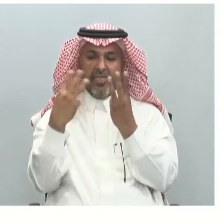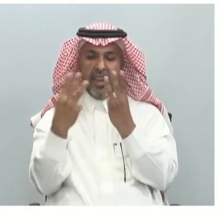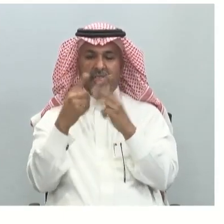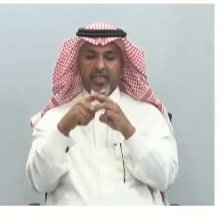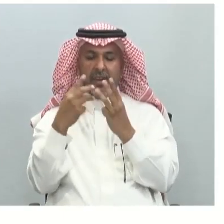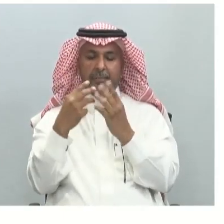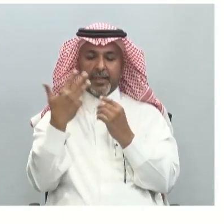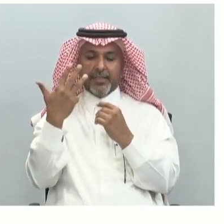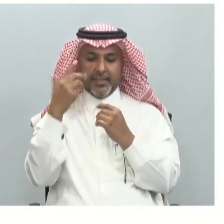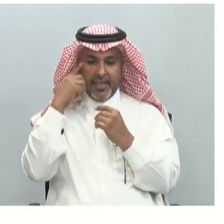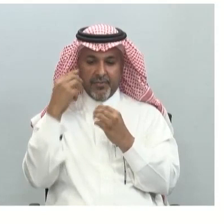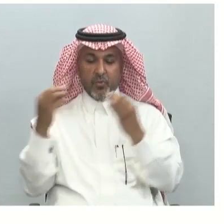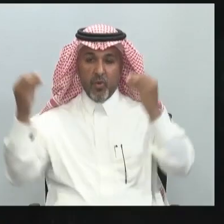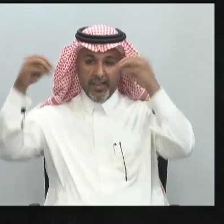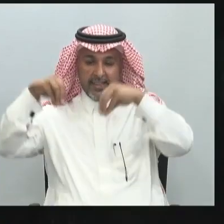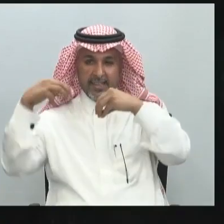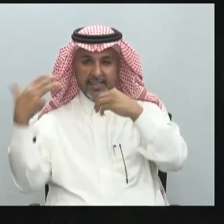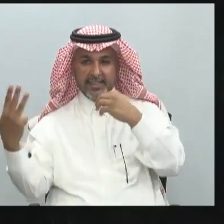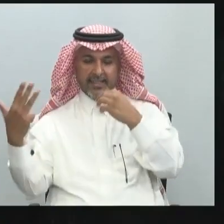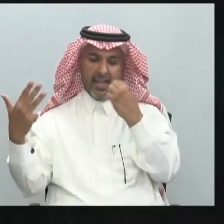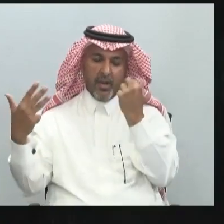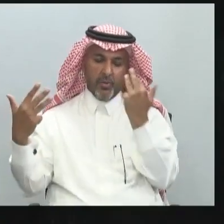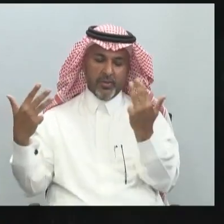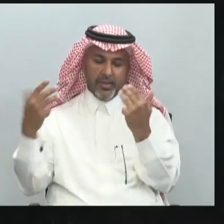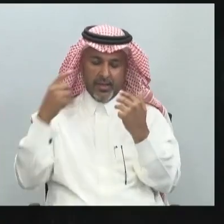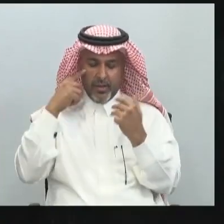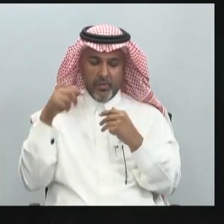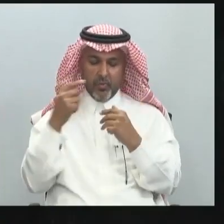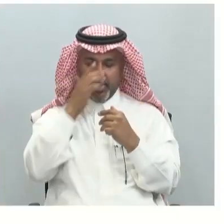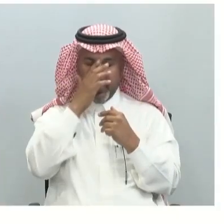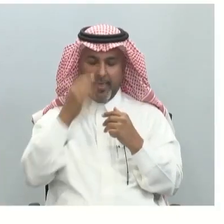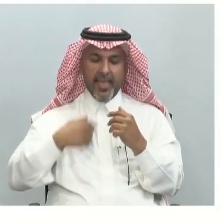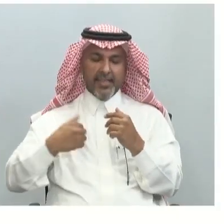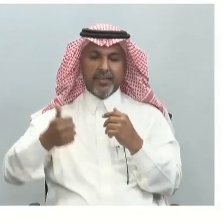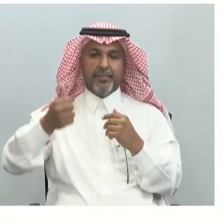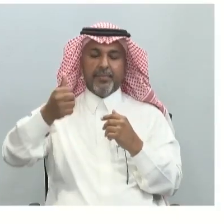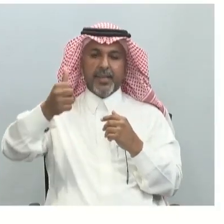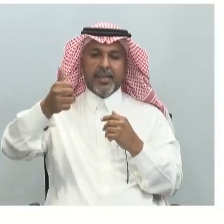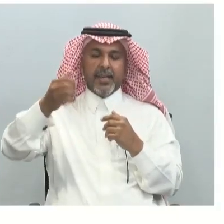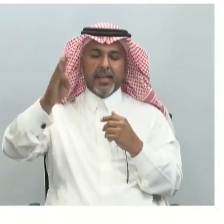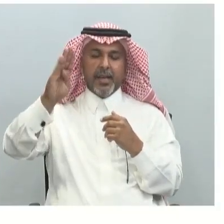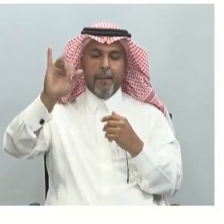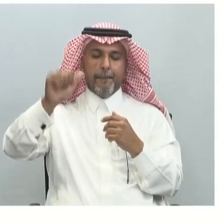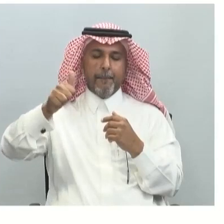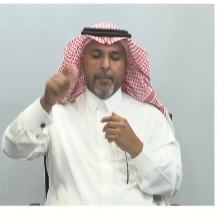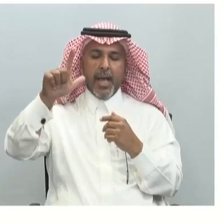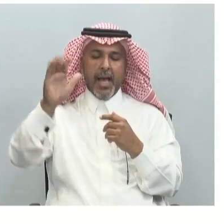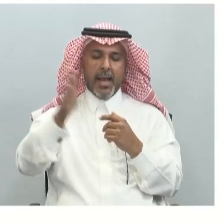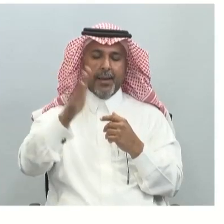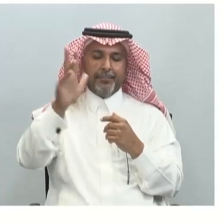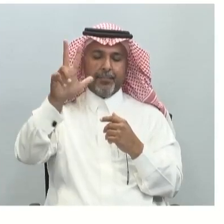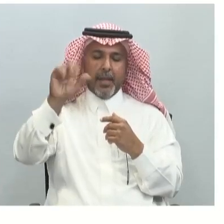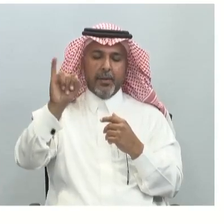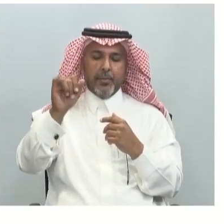نفسي سؤال ما العدد اللي العددين عفوا عددين مختلفين او متشابهين لا يعني ليس